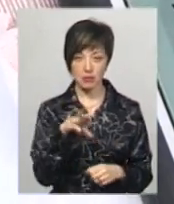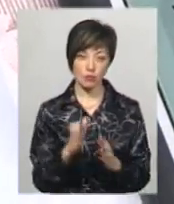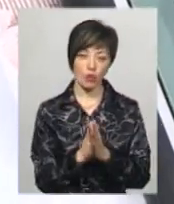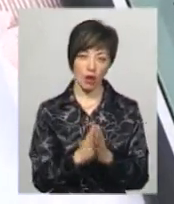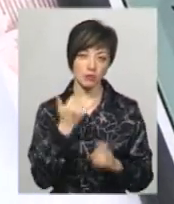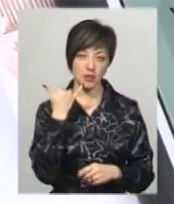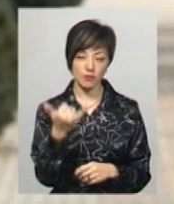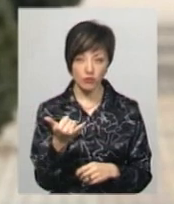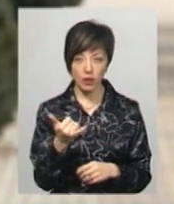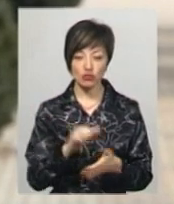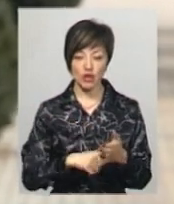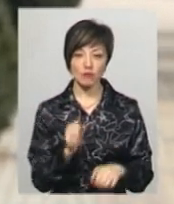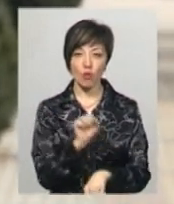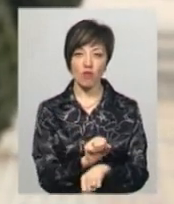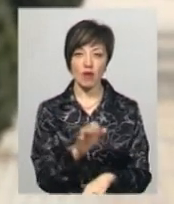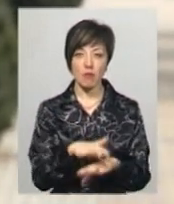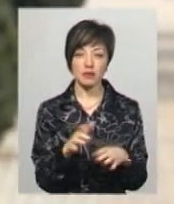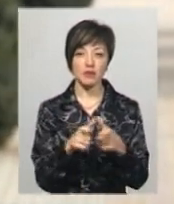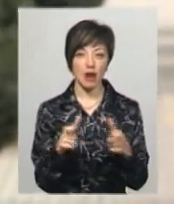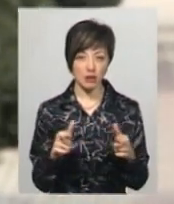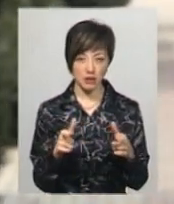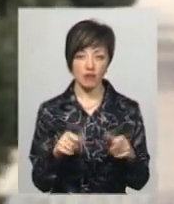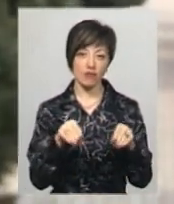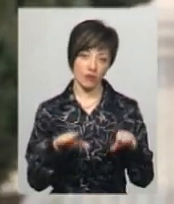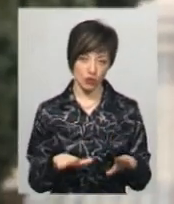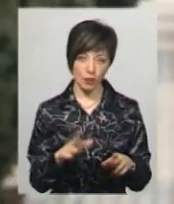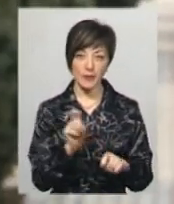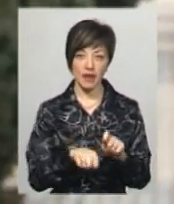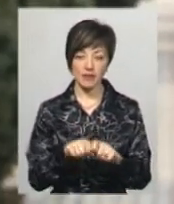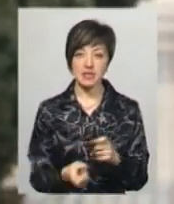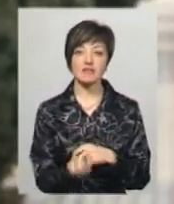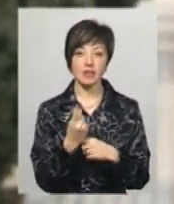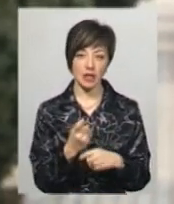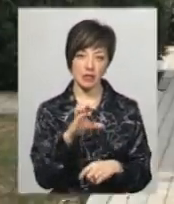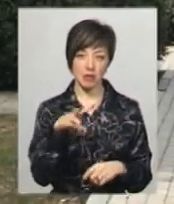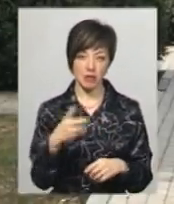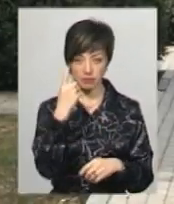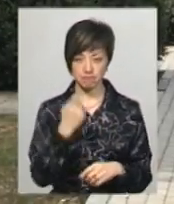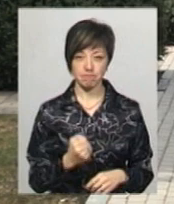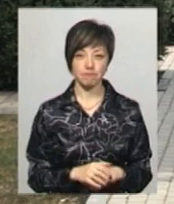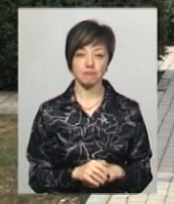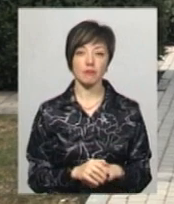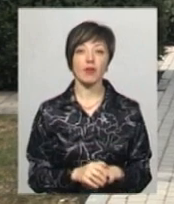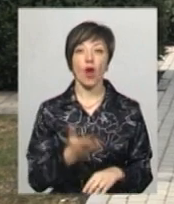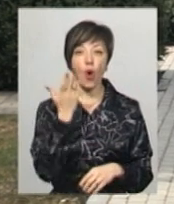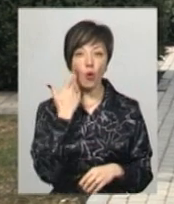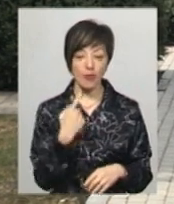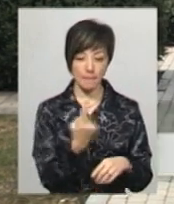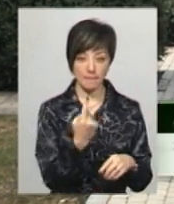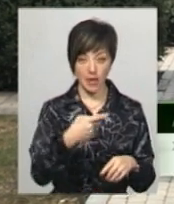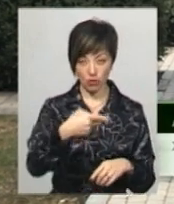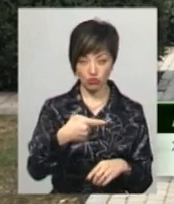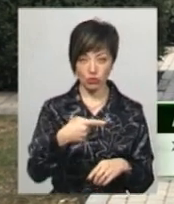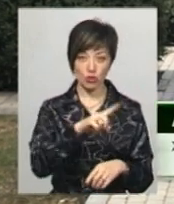проханням зателефонувати через блокування банківської картки, вирішила перевірити, звідки смс надійшло. Коли я телефонувала на перший